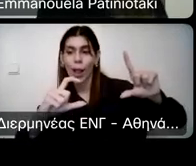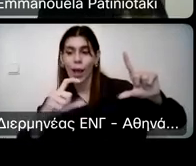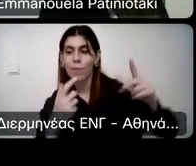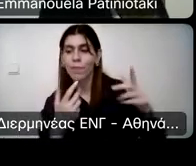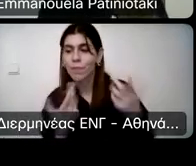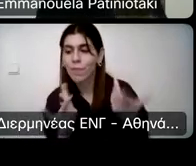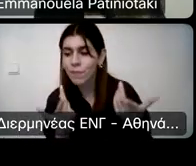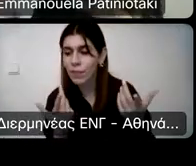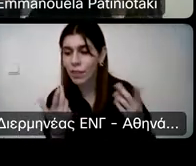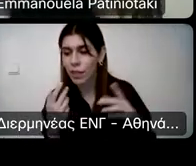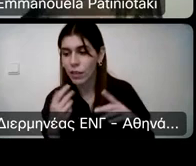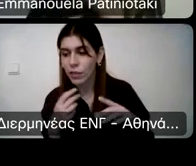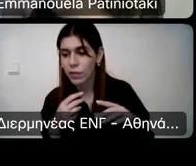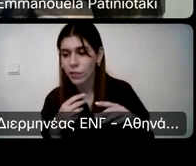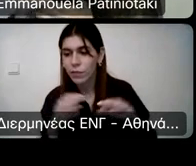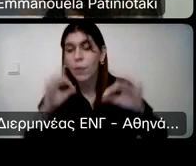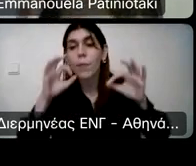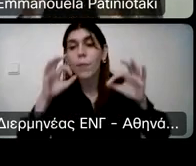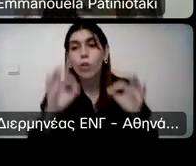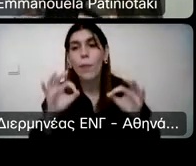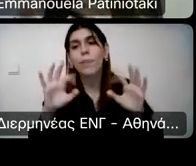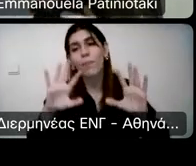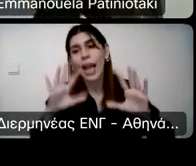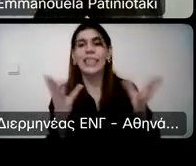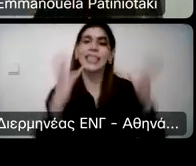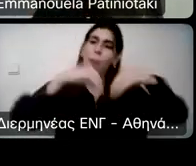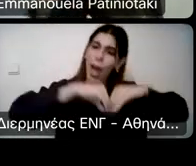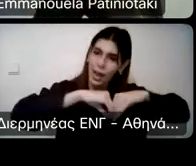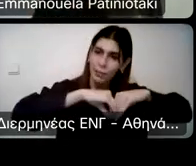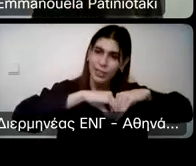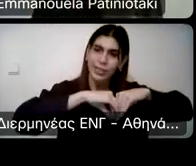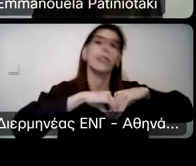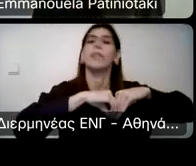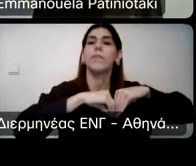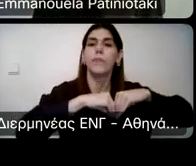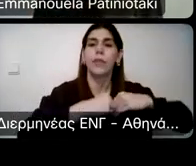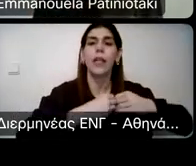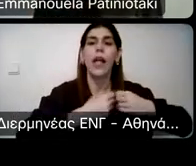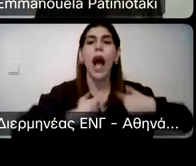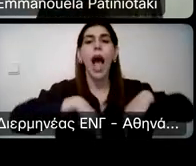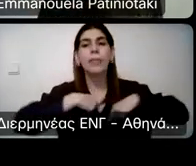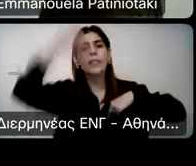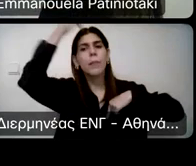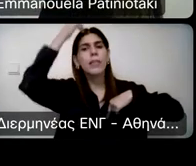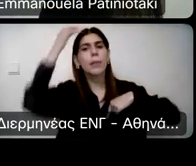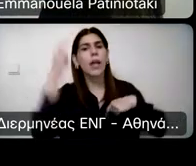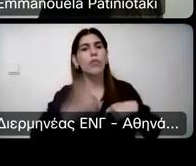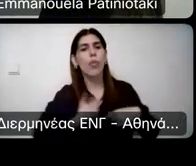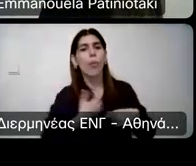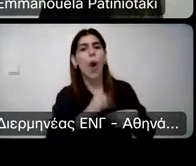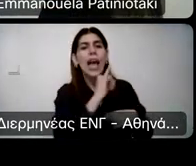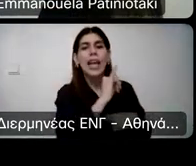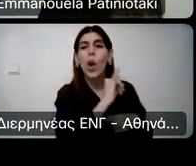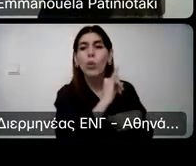συγγνώμη, αντίθετα τα είπα, αντίστροφα το διορθώνω. Η συμπερίληψη λοιπόν, παρόλο που εμείς το έχουμε μάθει ως inclusion, έχει αντιστοιχεία στο